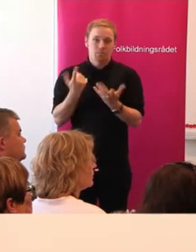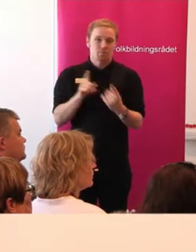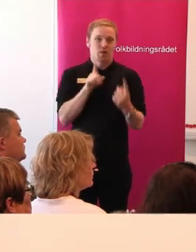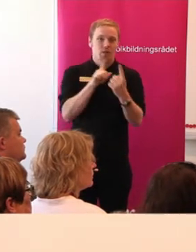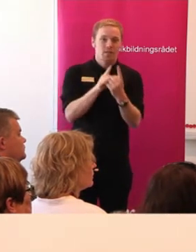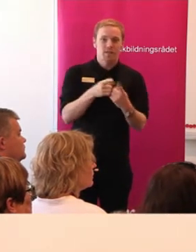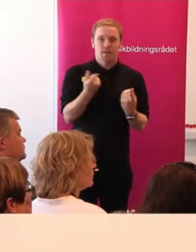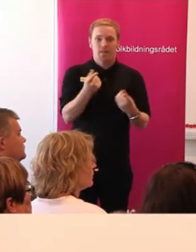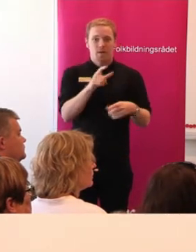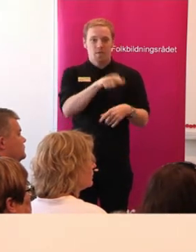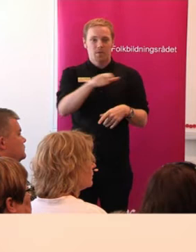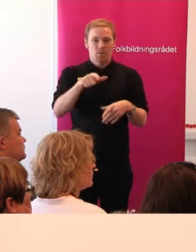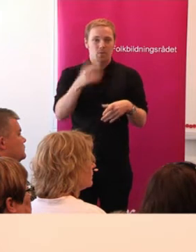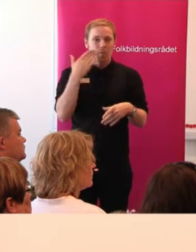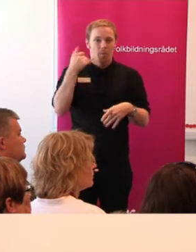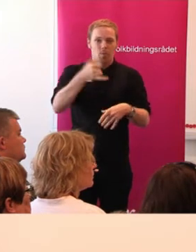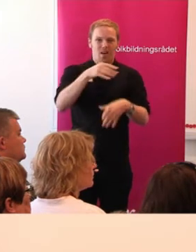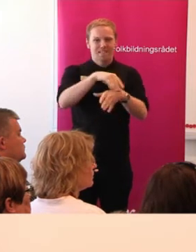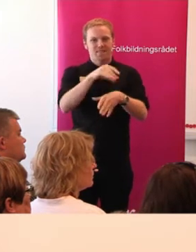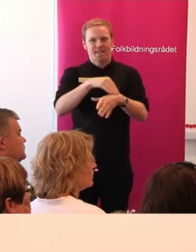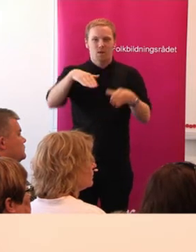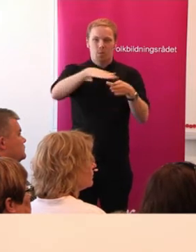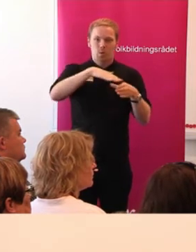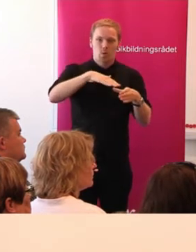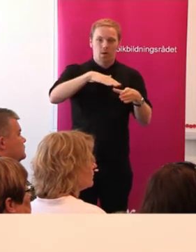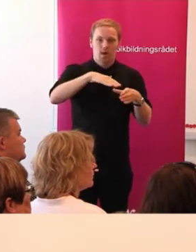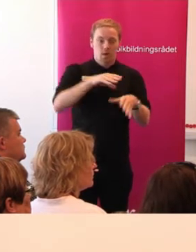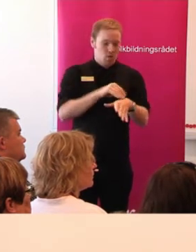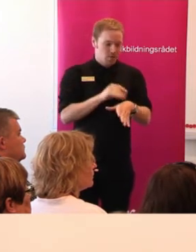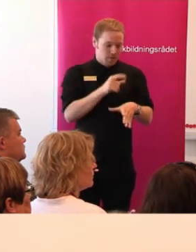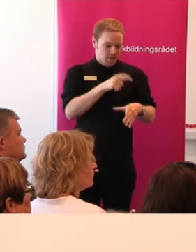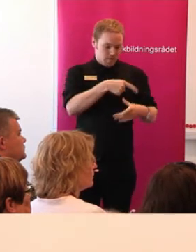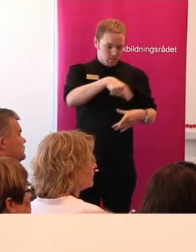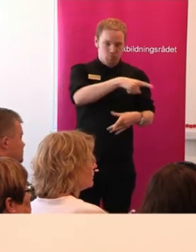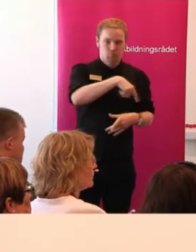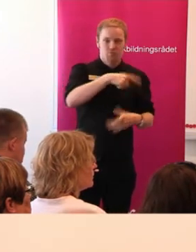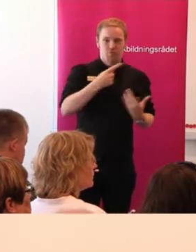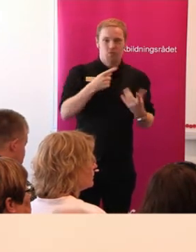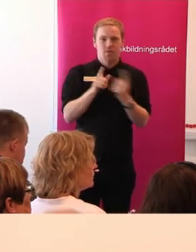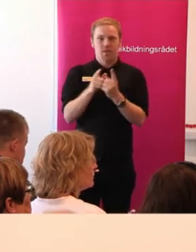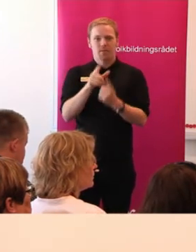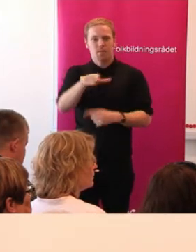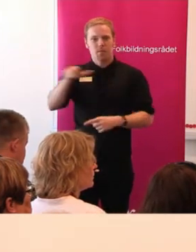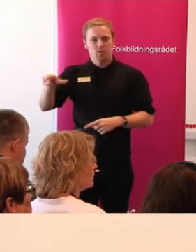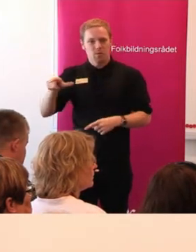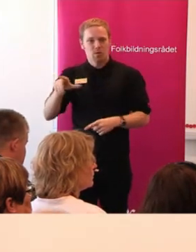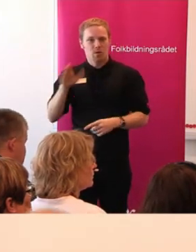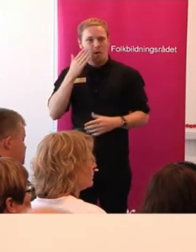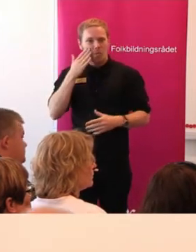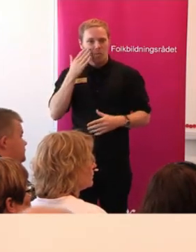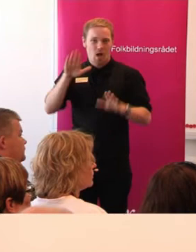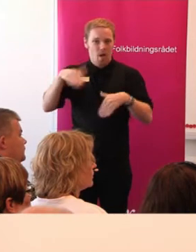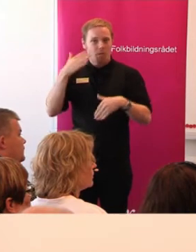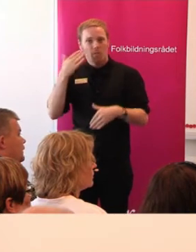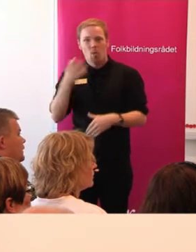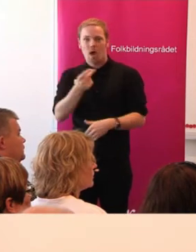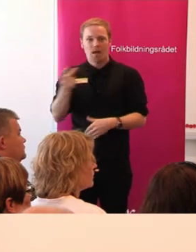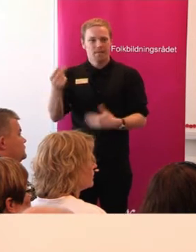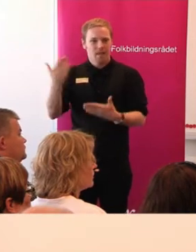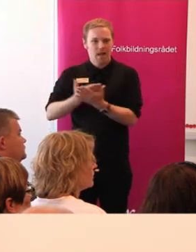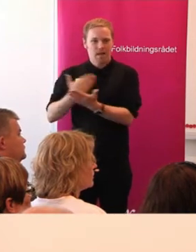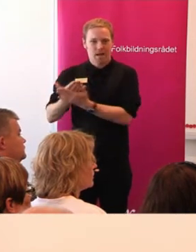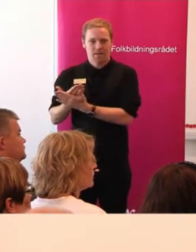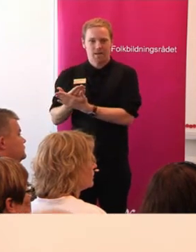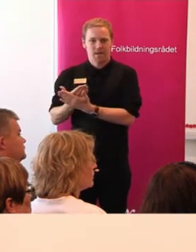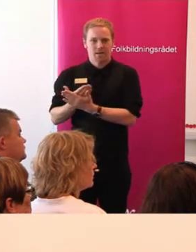Alternativt, svenskar får träffa personer så att man får personliga kontakter i andra länder. Alltså man får en personlig relation